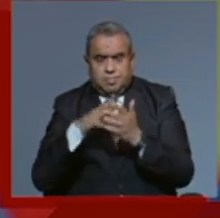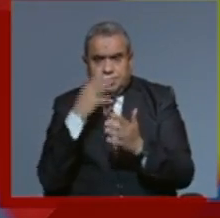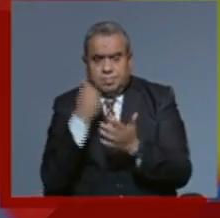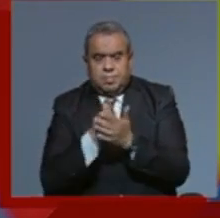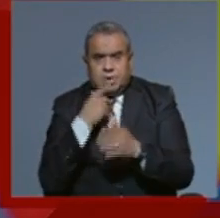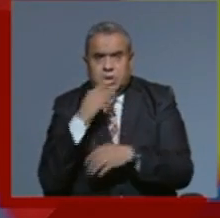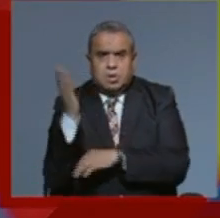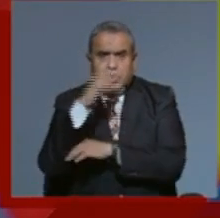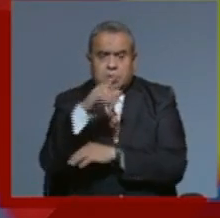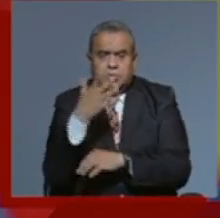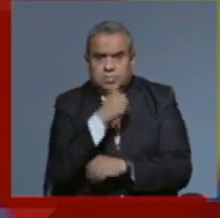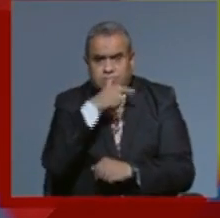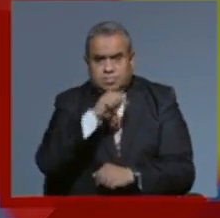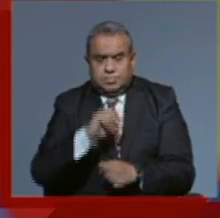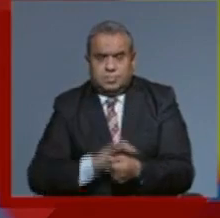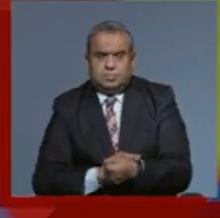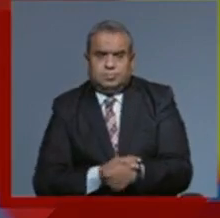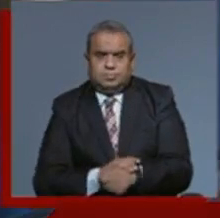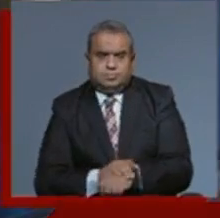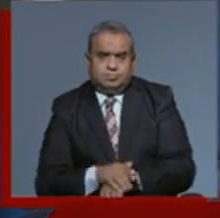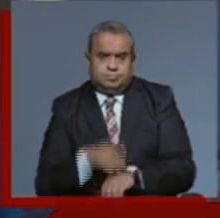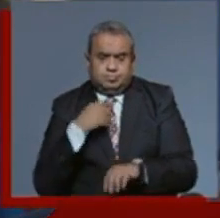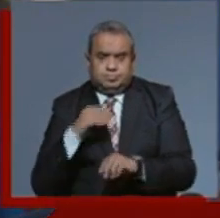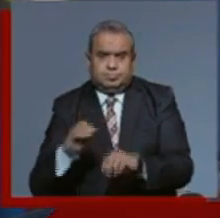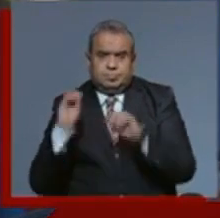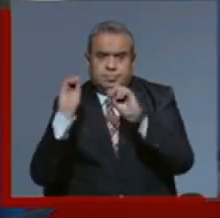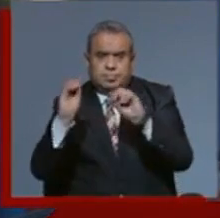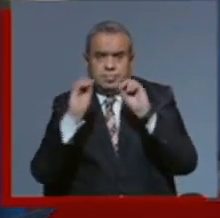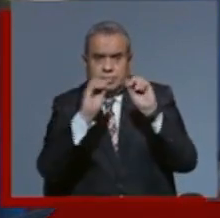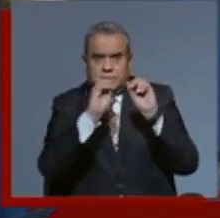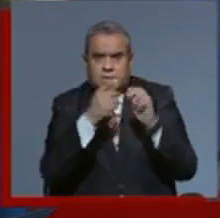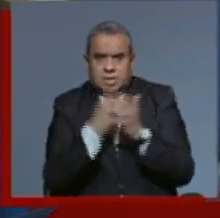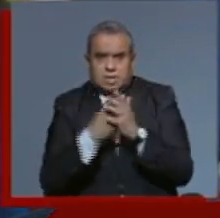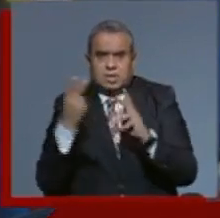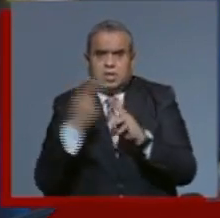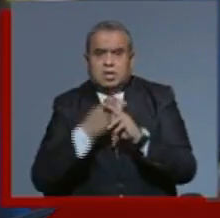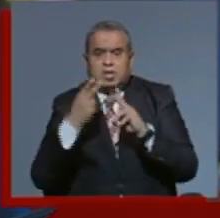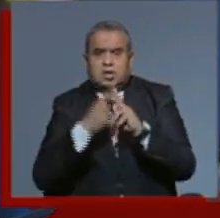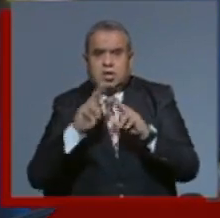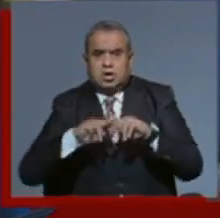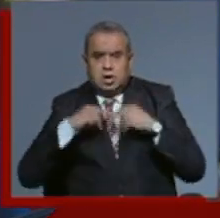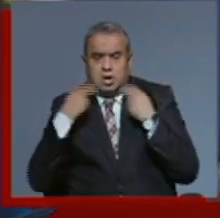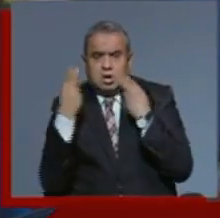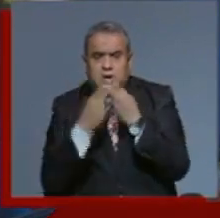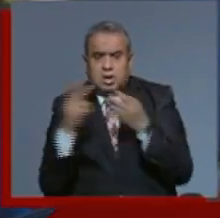فنحن ندعو كافة بلدان وشعوب العالم إلى التعاون